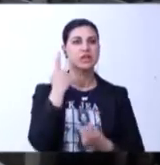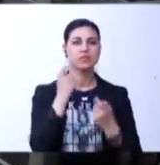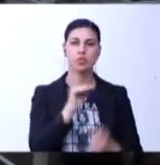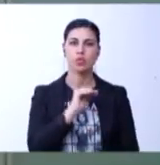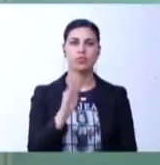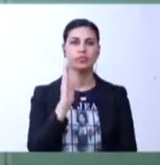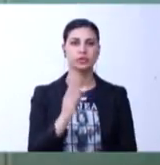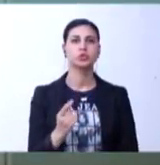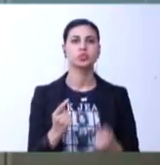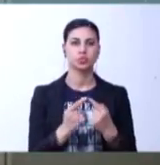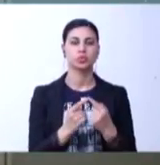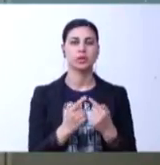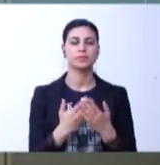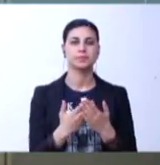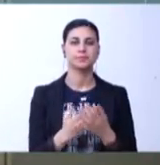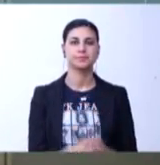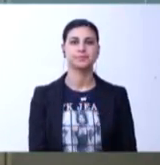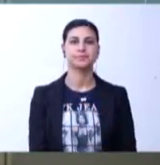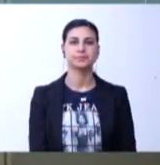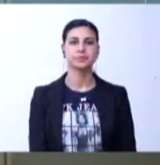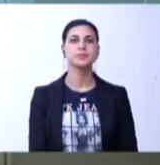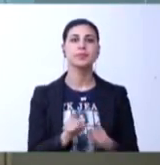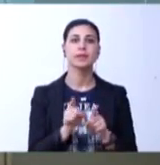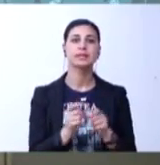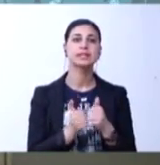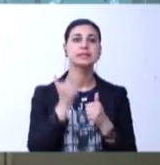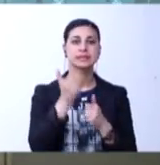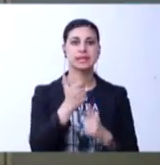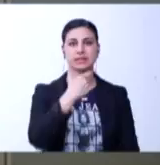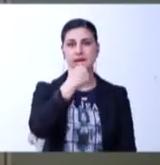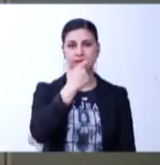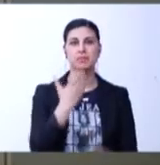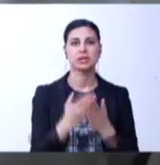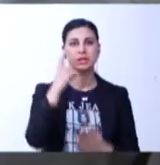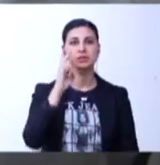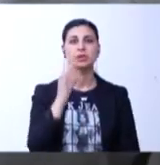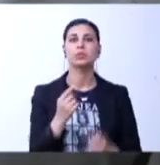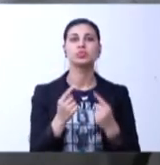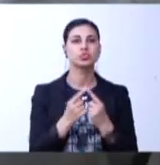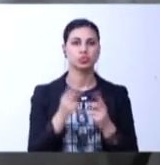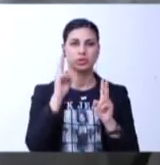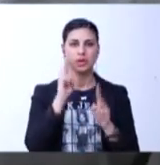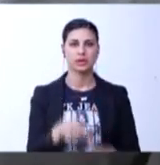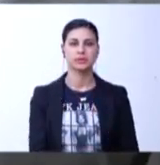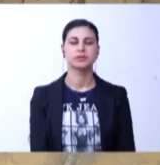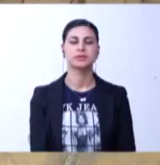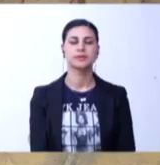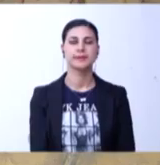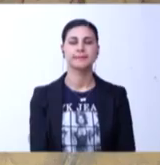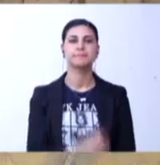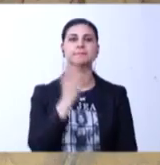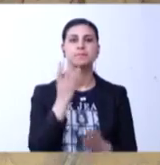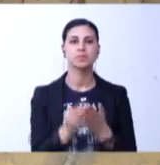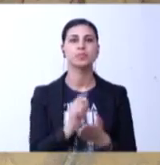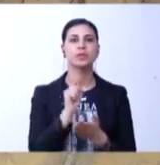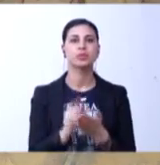და ზუსტად იცის. ბრეისების შემთხვევაში ასე წინასწარ შეიძლება დაახლოებით პერიოდი იცოდეს, მაგრამ ზუსტი პერიოდი რასაკვირველია არ იცის. ჩვენ